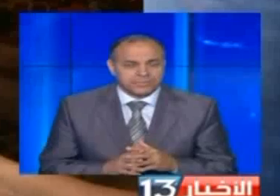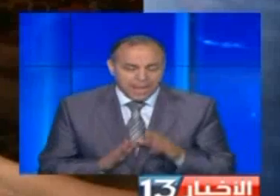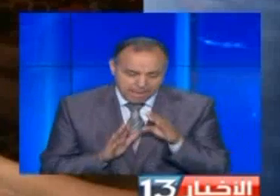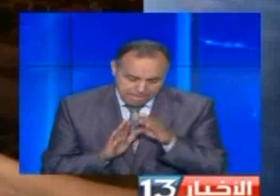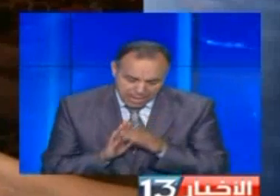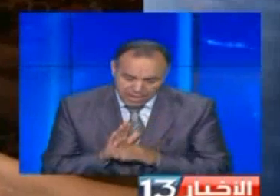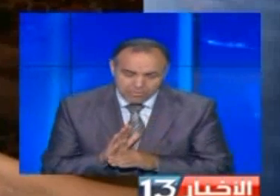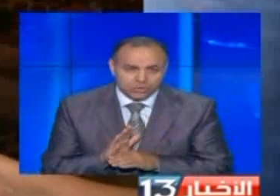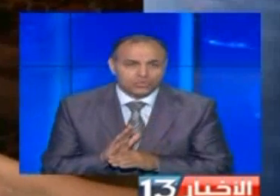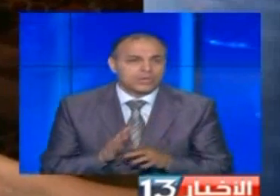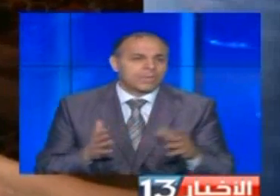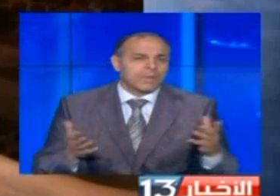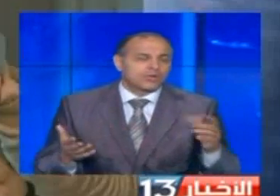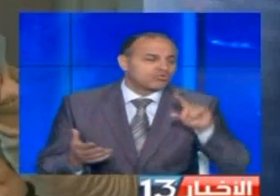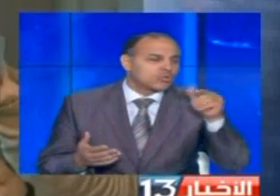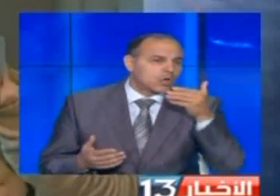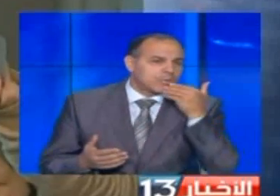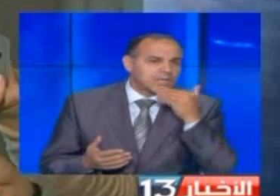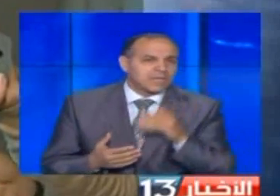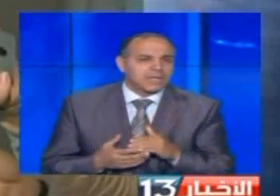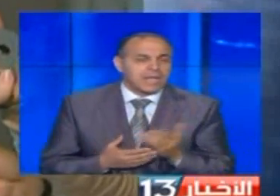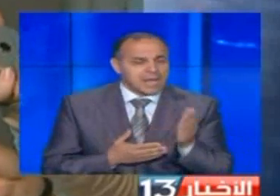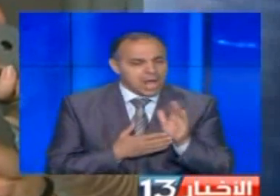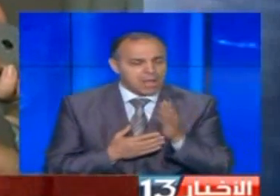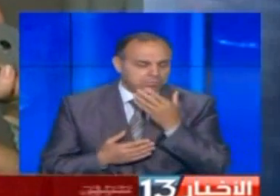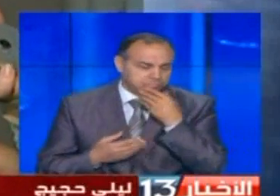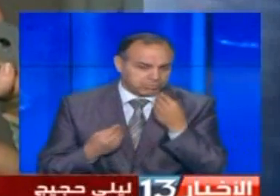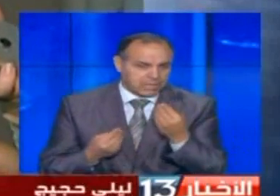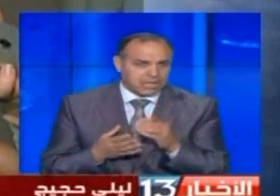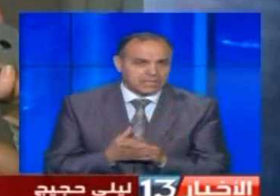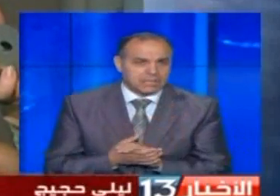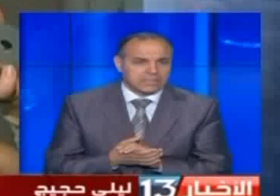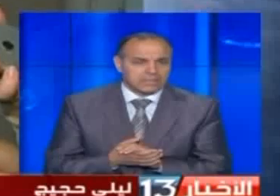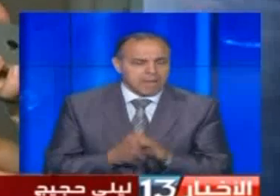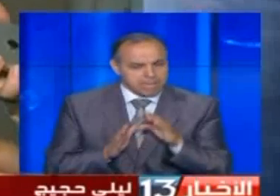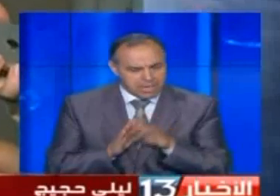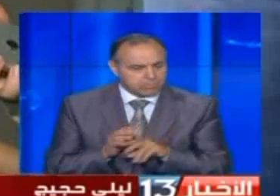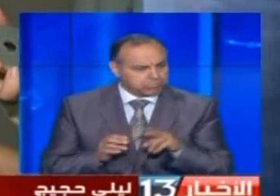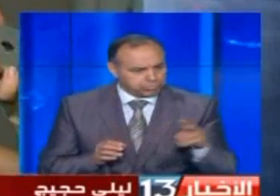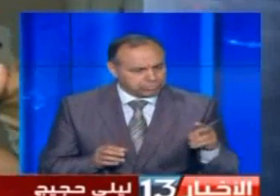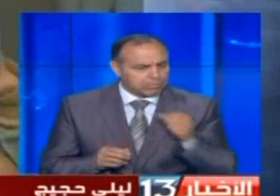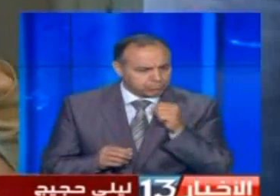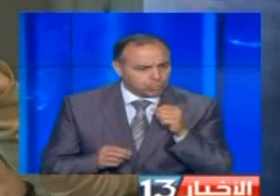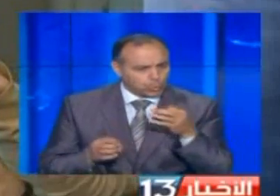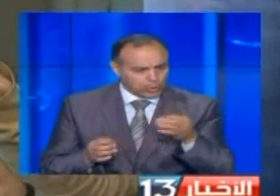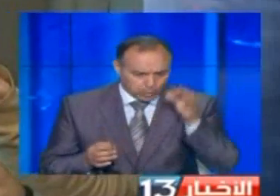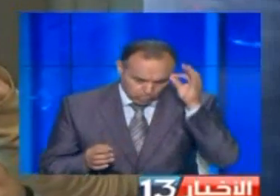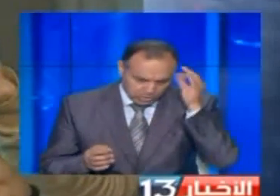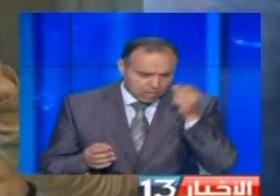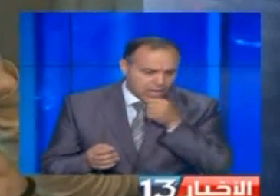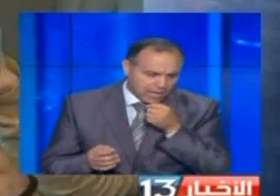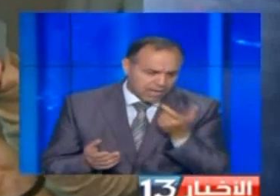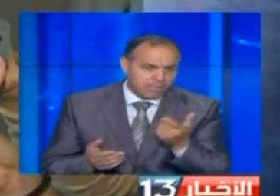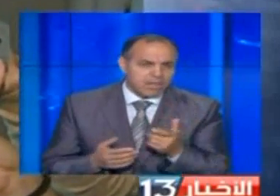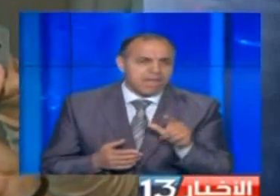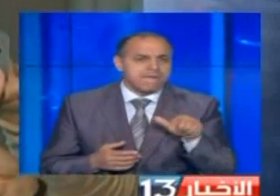البرمجة الخاصة بشهر رمضان. سميناه العرض عجبي، فيه العديد من الفقرات، باش يكون ثم الطربي، باش يكون ثم التونسي،